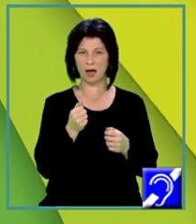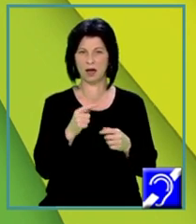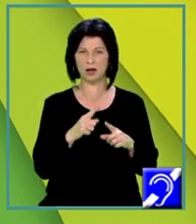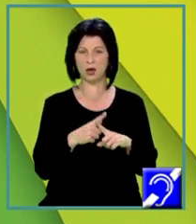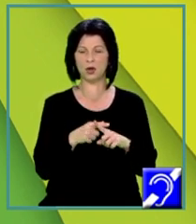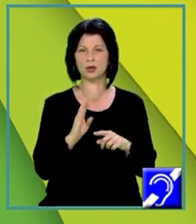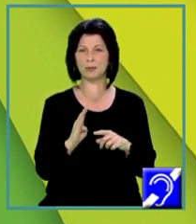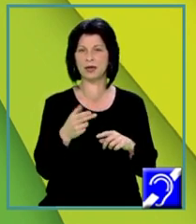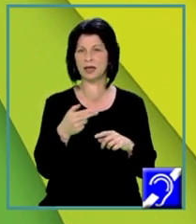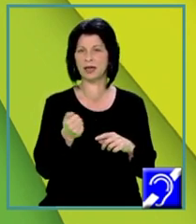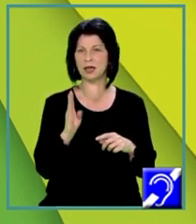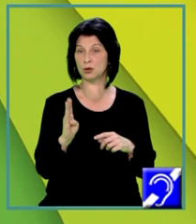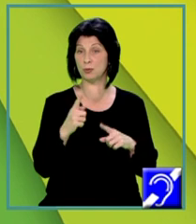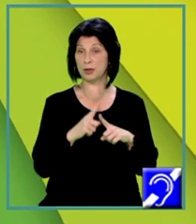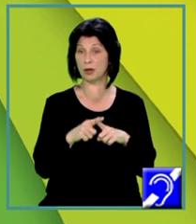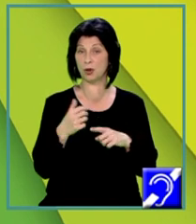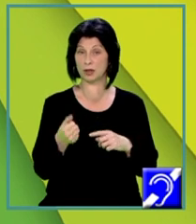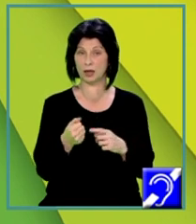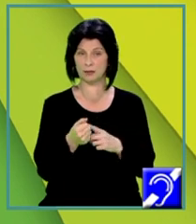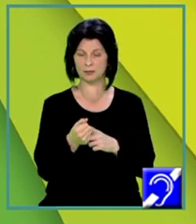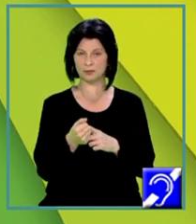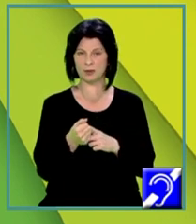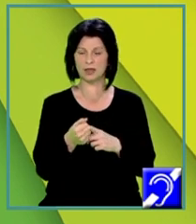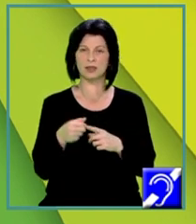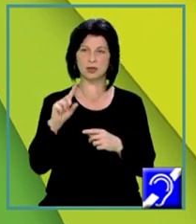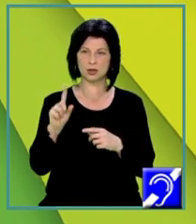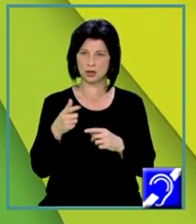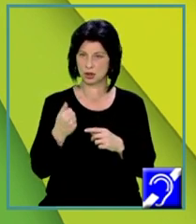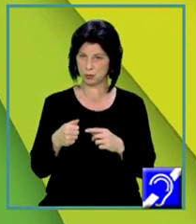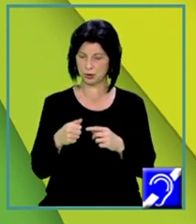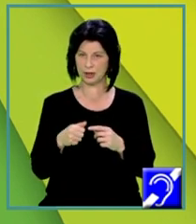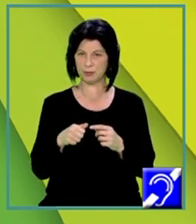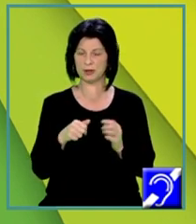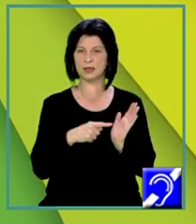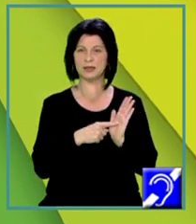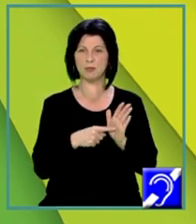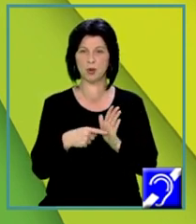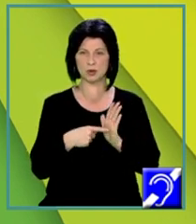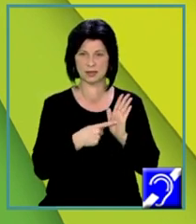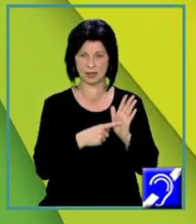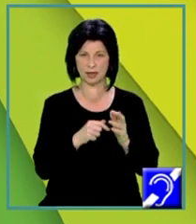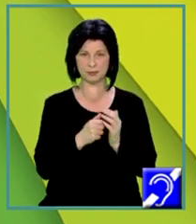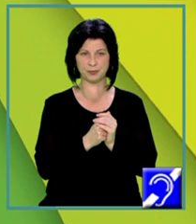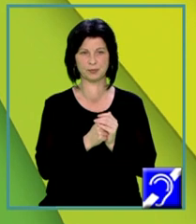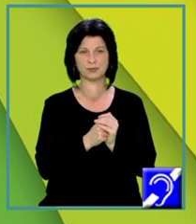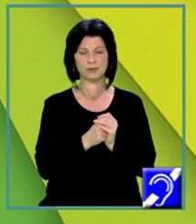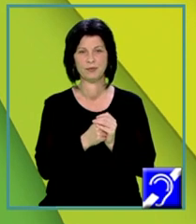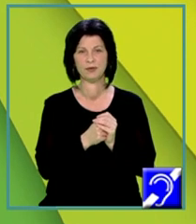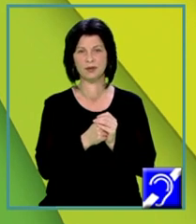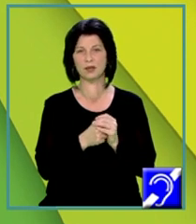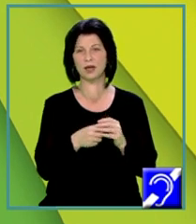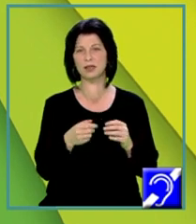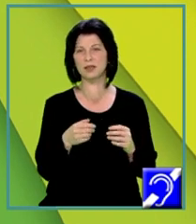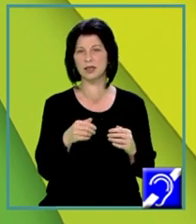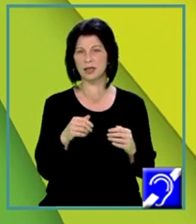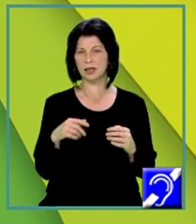că pot demonstra faptul că e cu adunarea este grup mult mai Economic observând că este subgrup